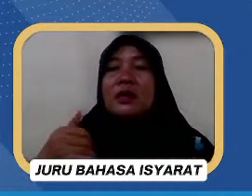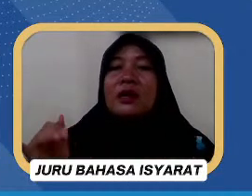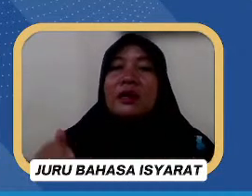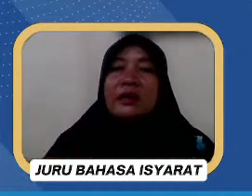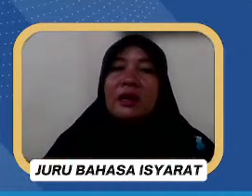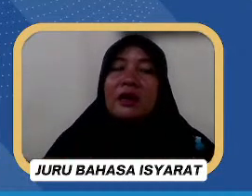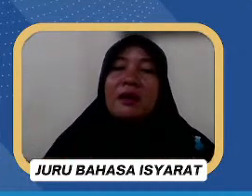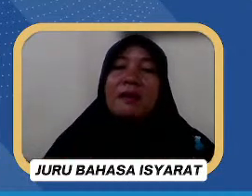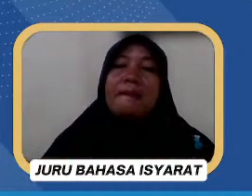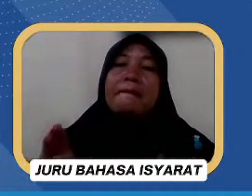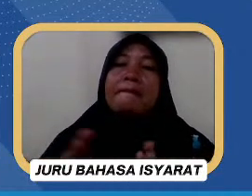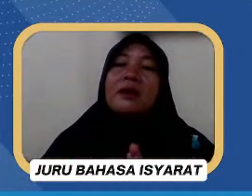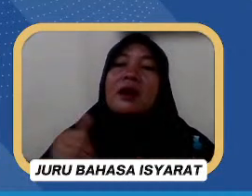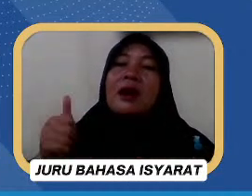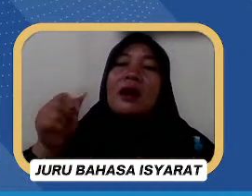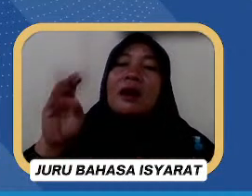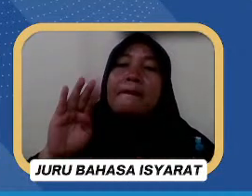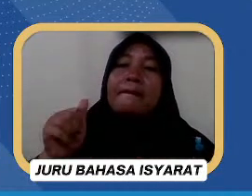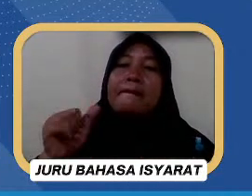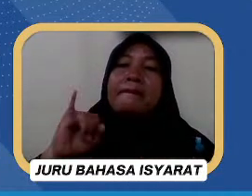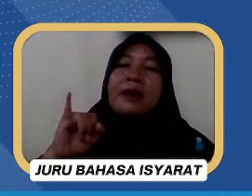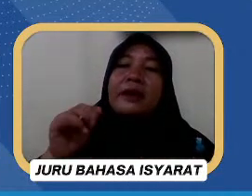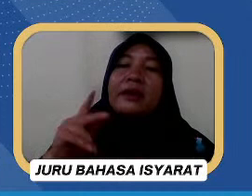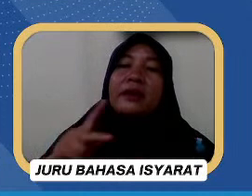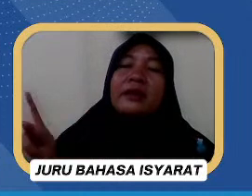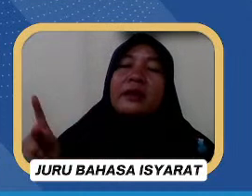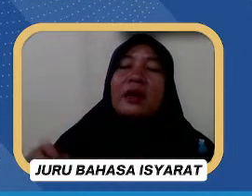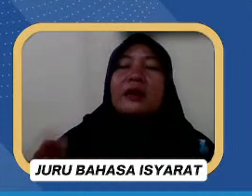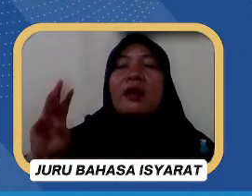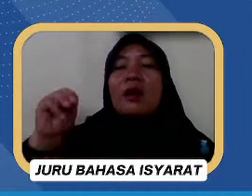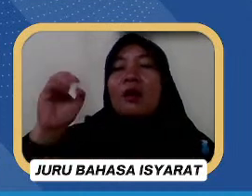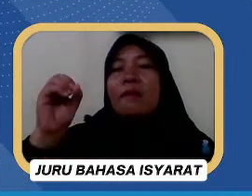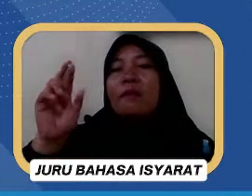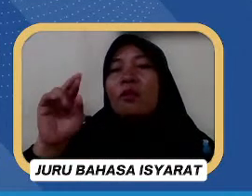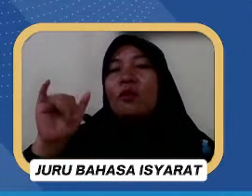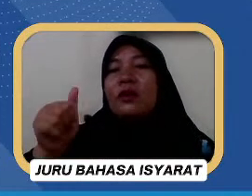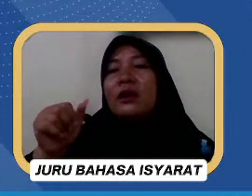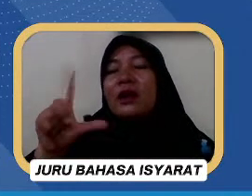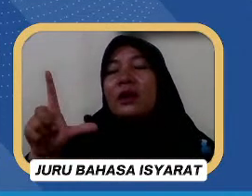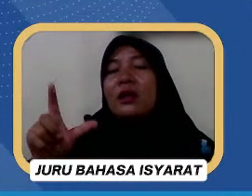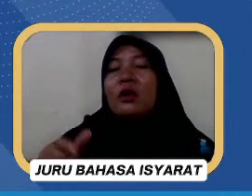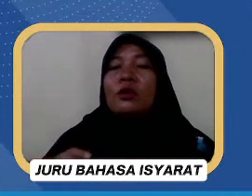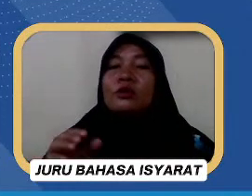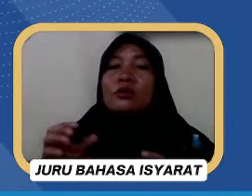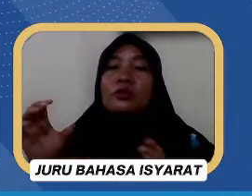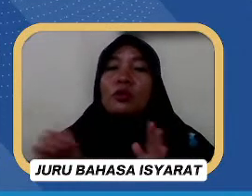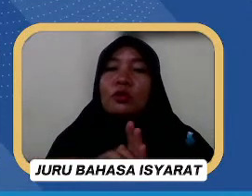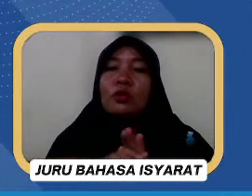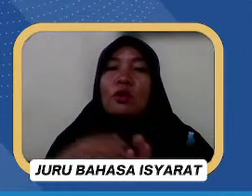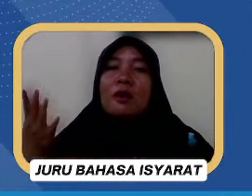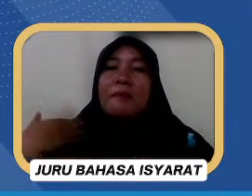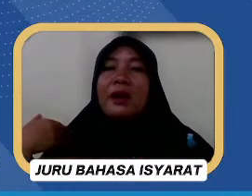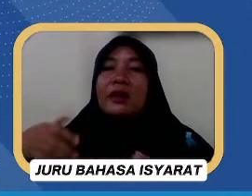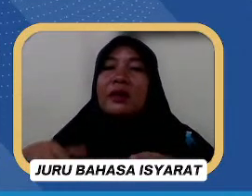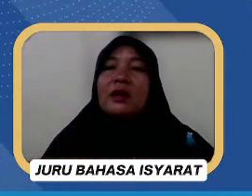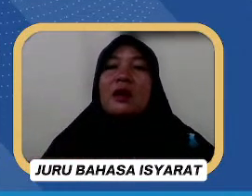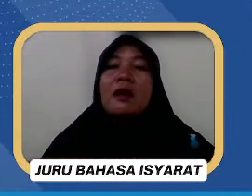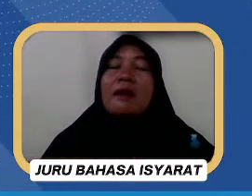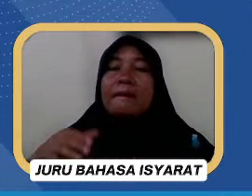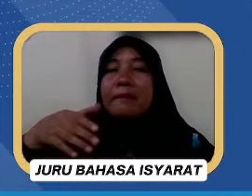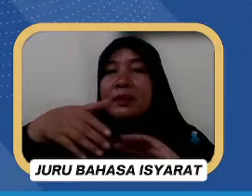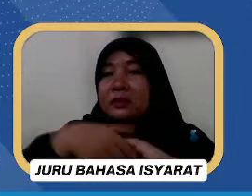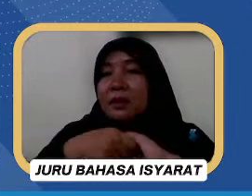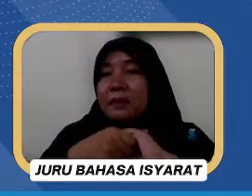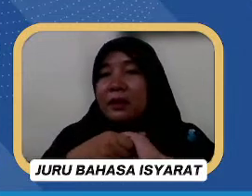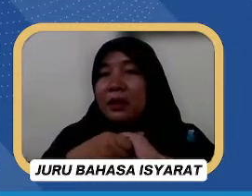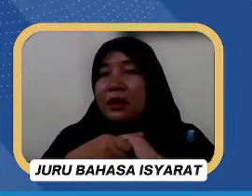berjabat tangan. Nah, sekarang di daerah saya di Sulawesi Selatan ada sebuah viral, ketua DPRD itu malas berjabat